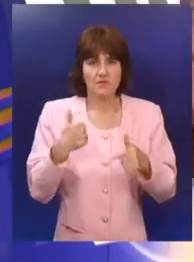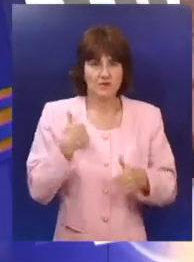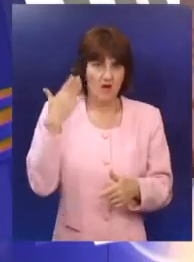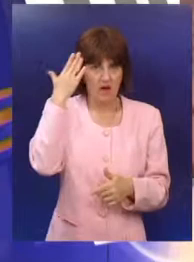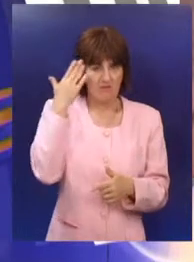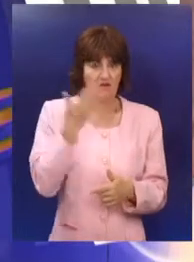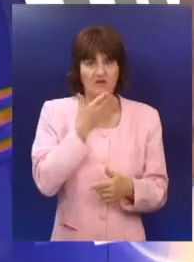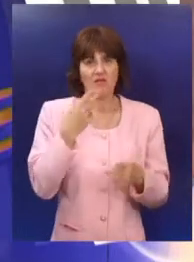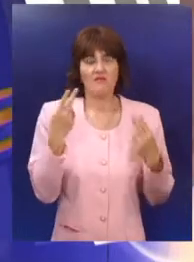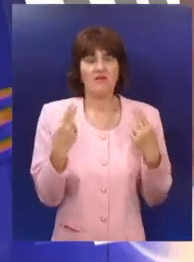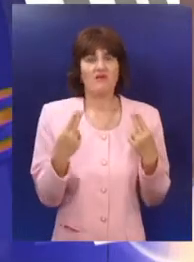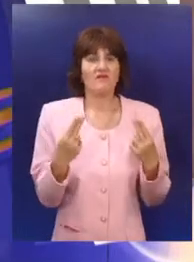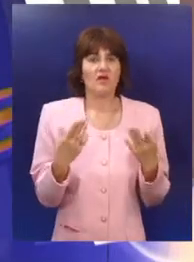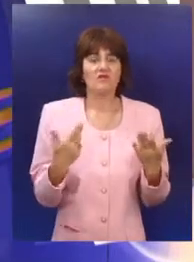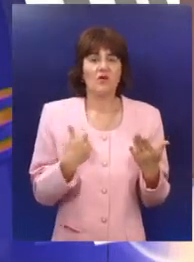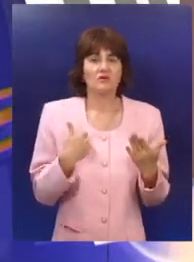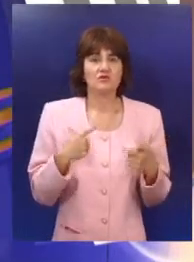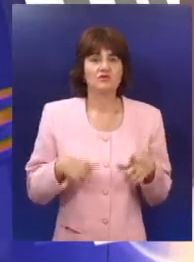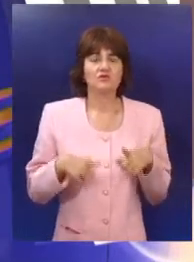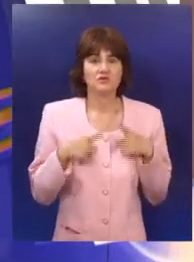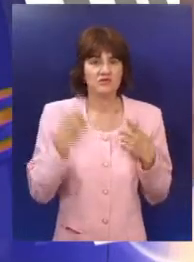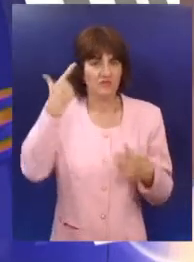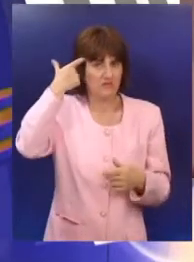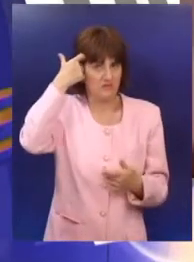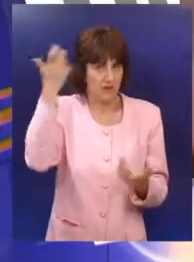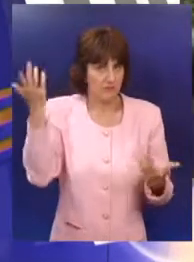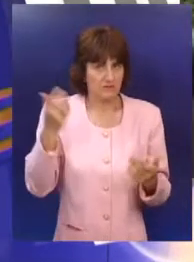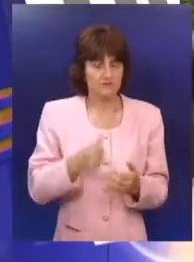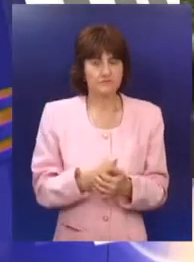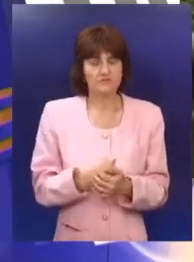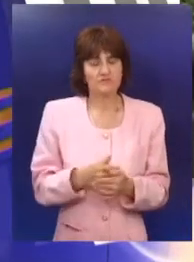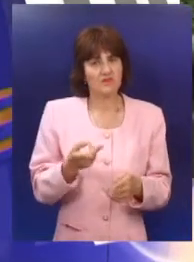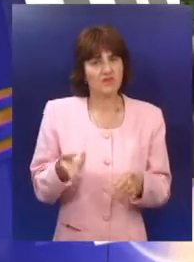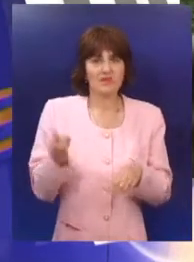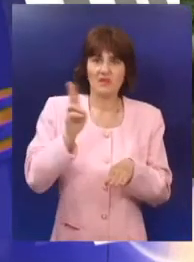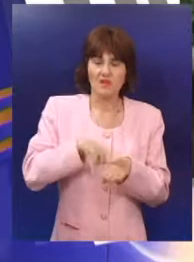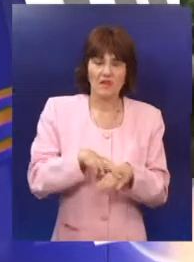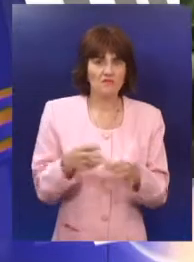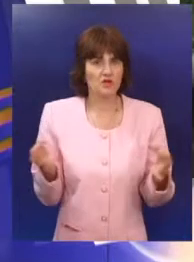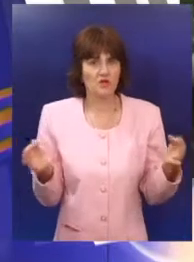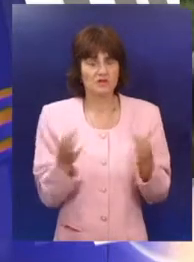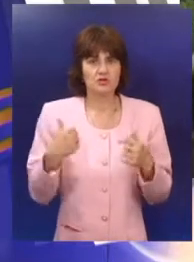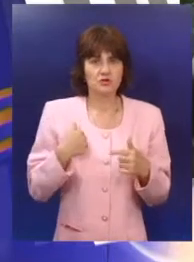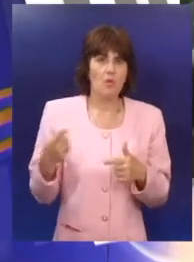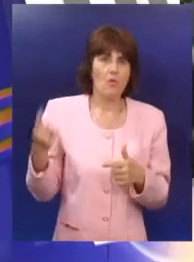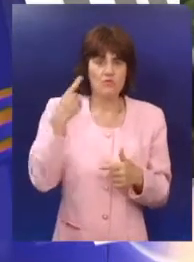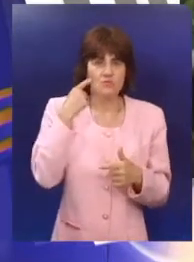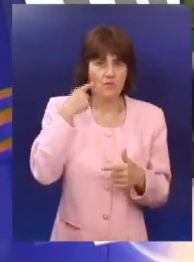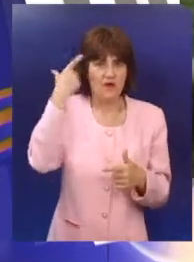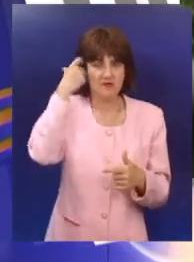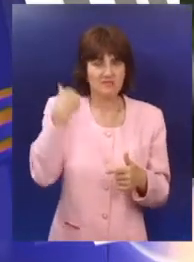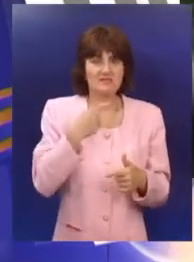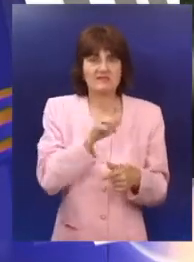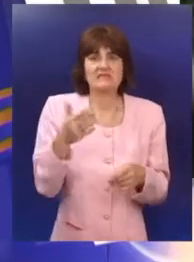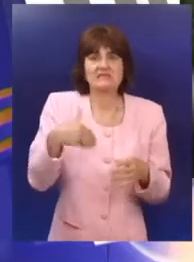da nisu dovoljno vredni i kao jedino rešenje problema vide samoubistvo. Najčešći uzroci zbog čega se neko odlučuje na samoubistvo